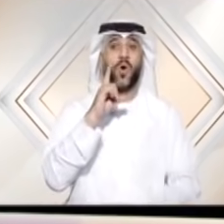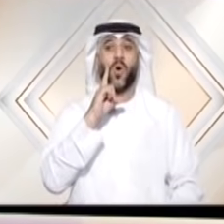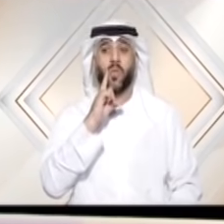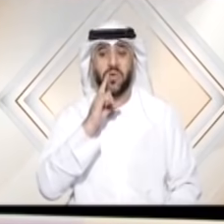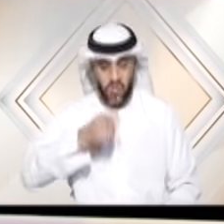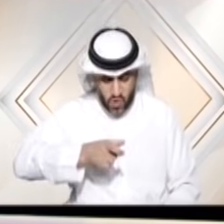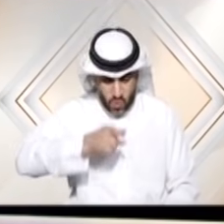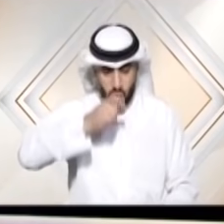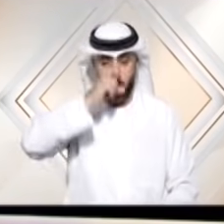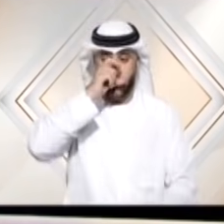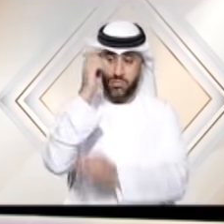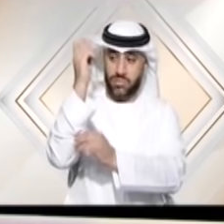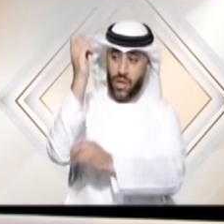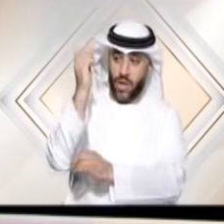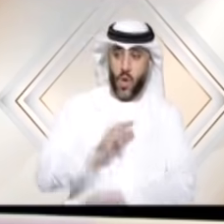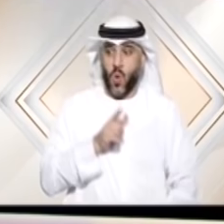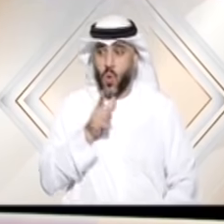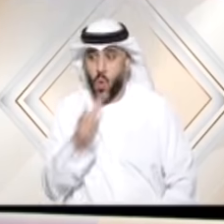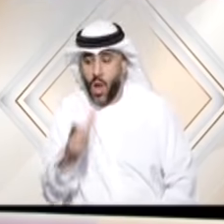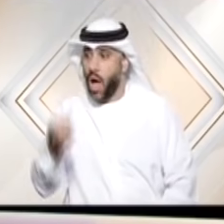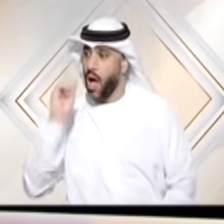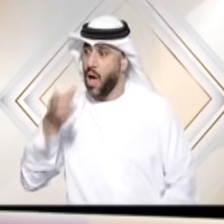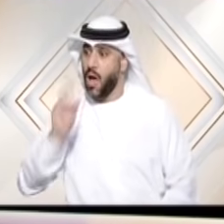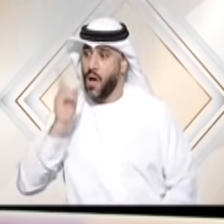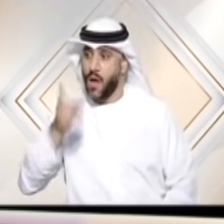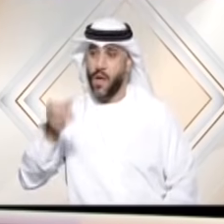لما تنزل أعمل فضيحة،